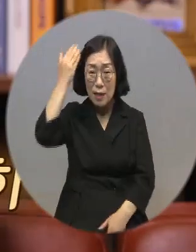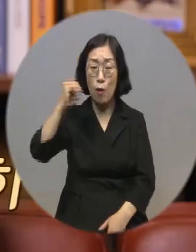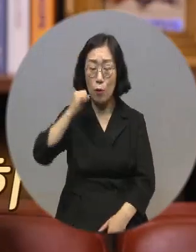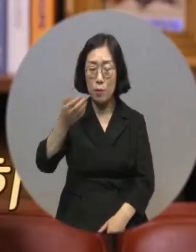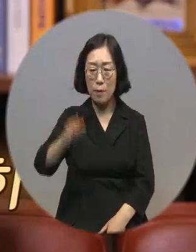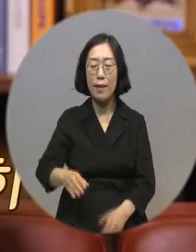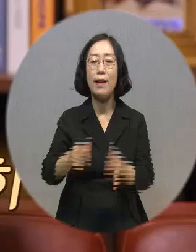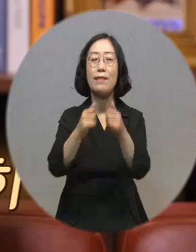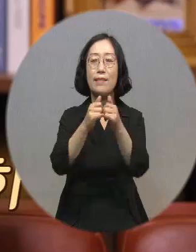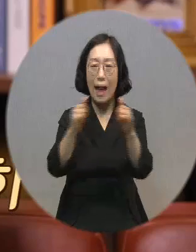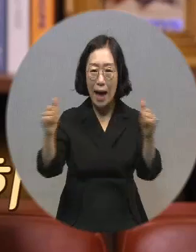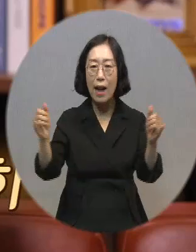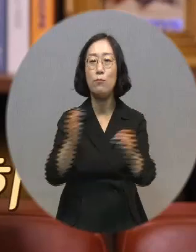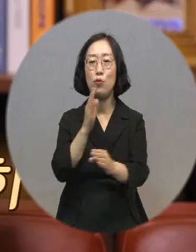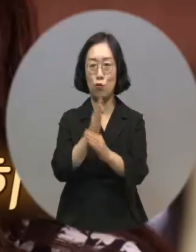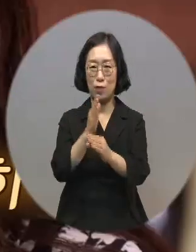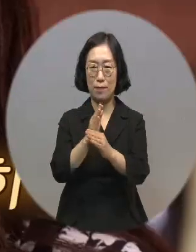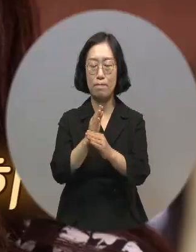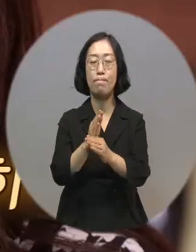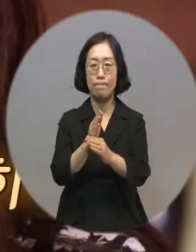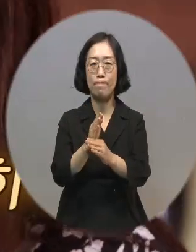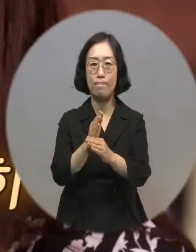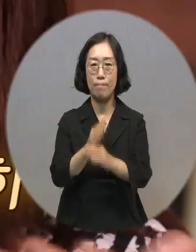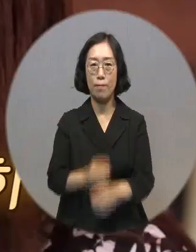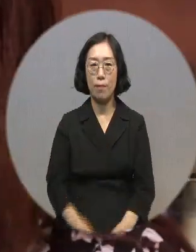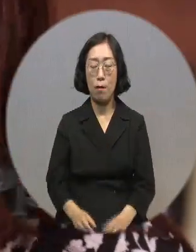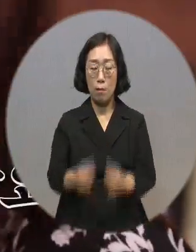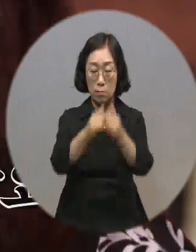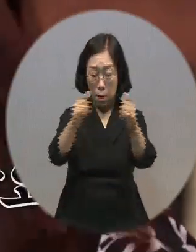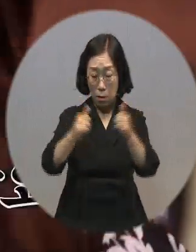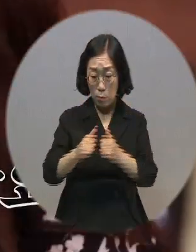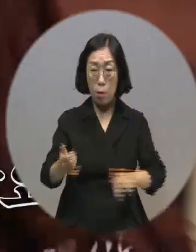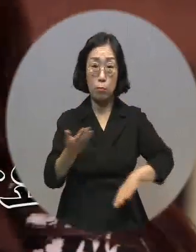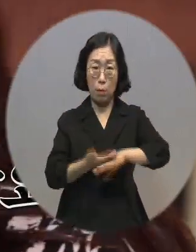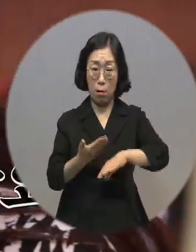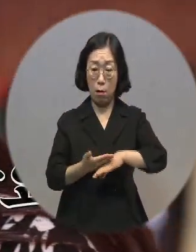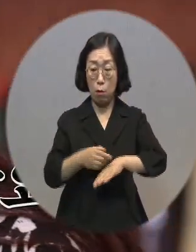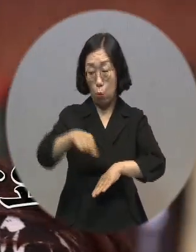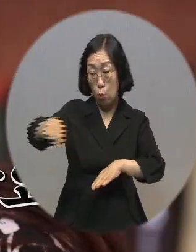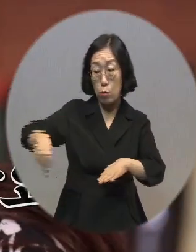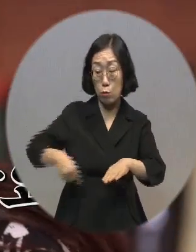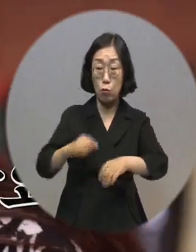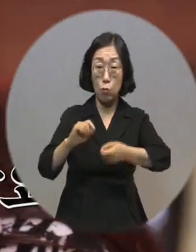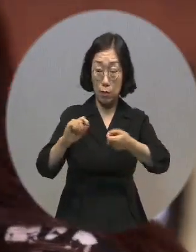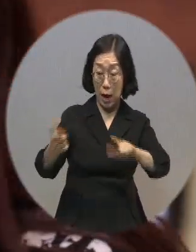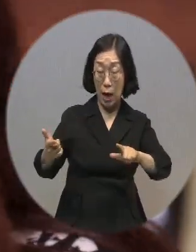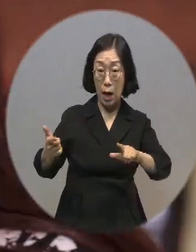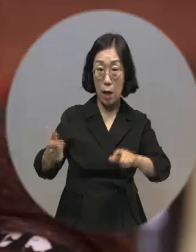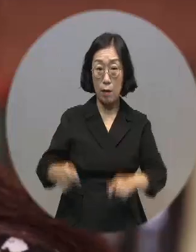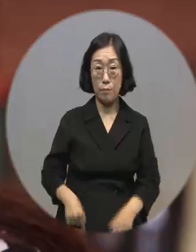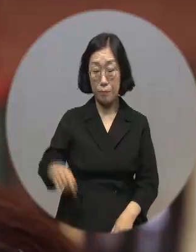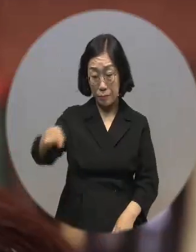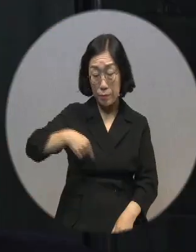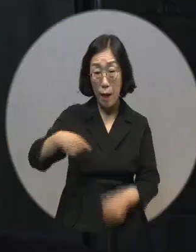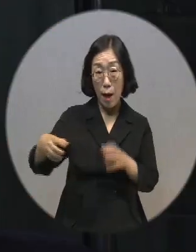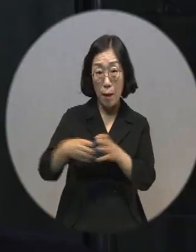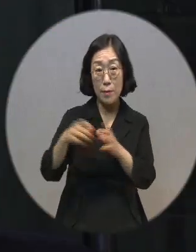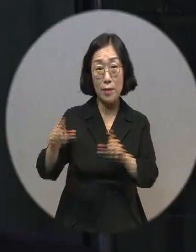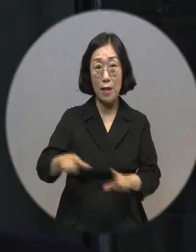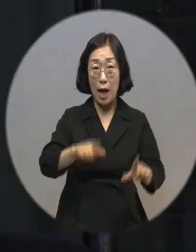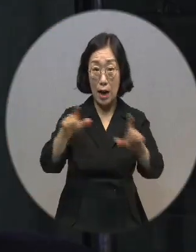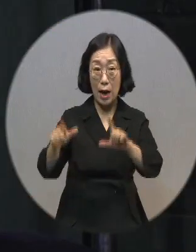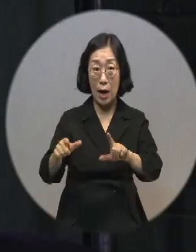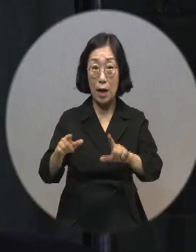안다 생각하면 네, 더 낫겠다. 맞습니다, 맞습니다. 어차피 사람은 다 다르죠. 우리 남한 사람끼리 다 다르잖아요. 맞아요. 저랑 같이 사실 수 있으세요?